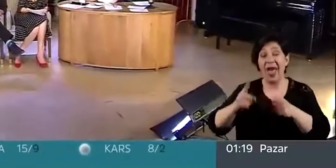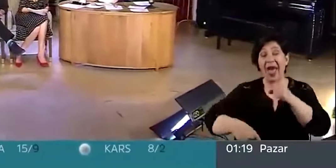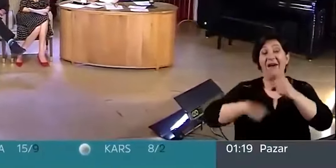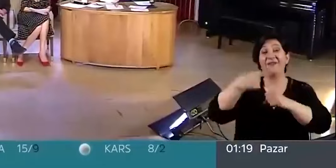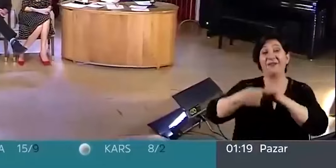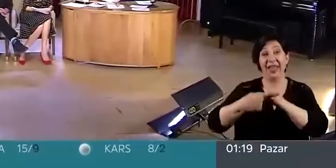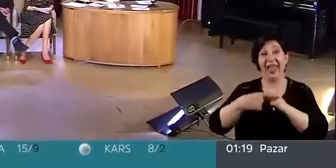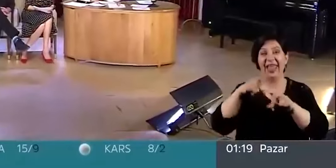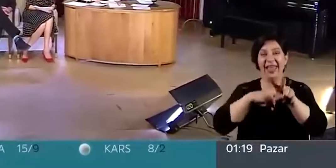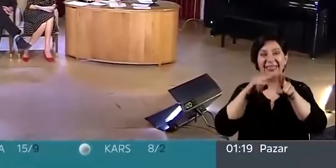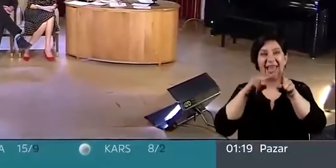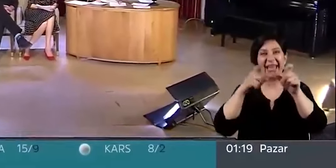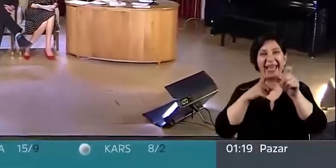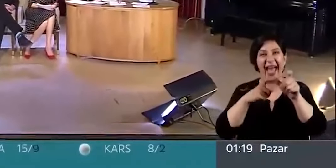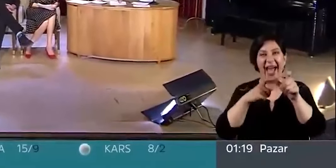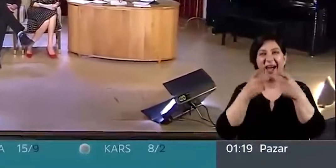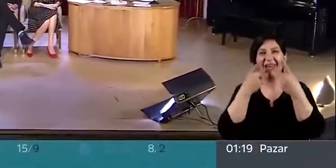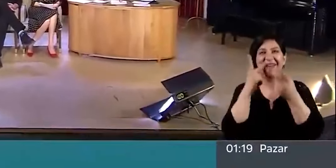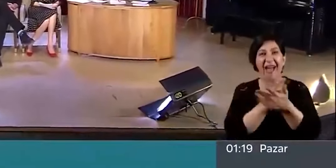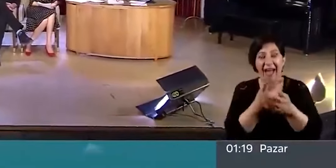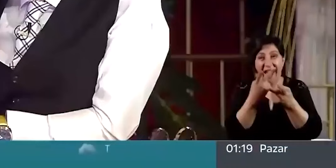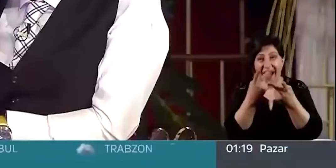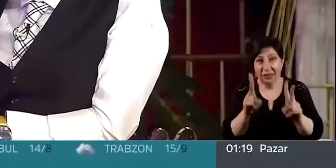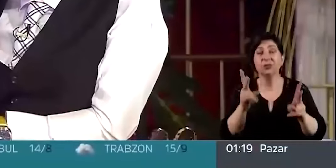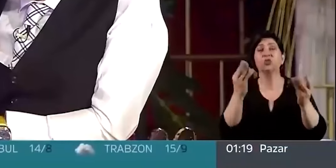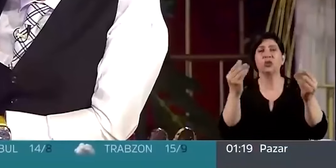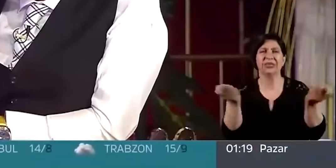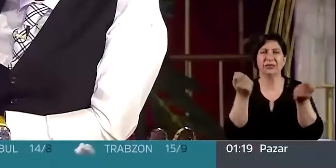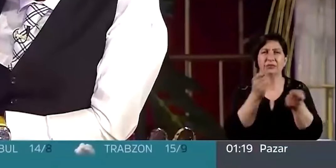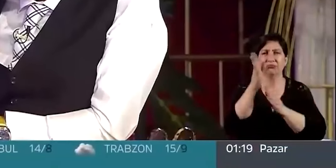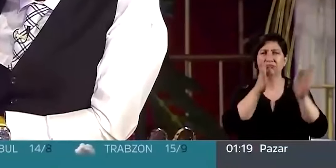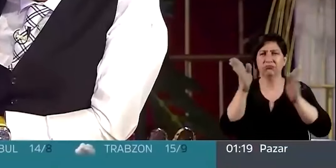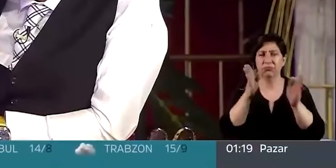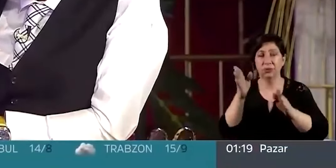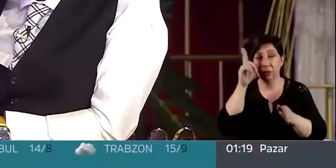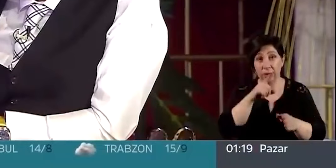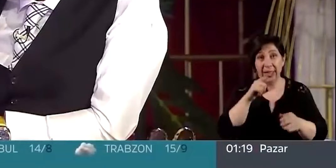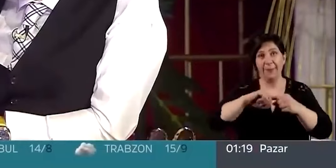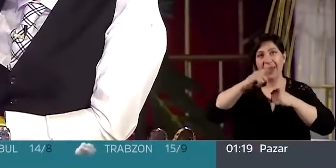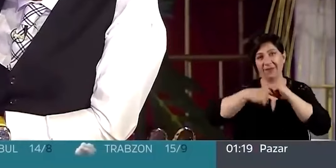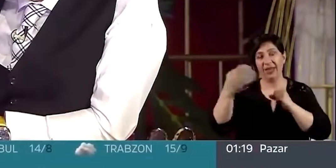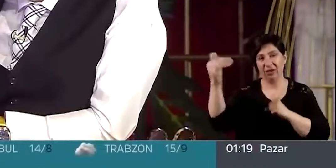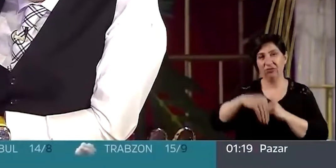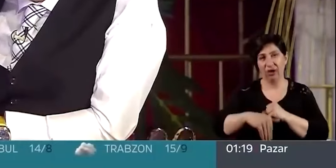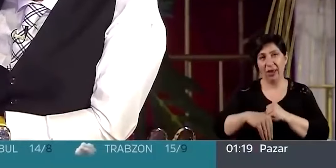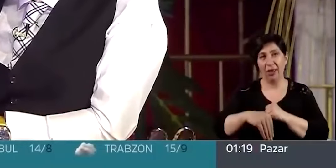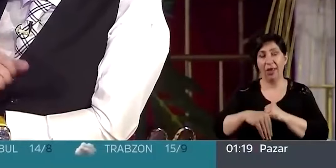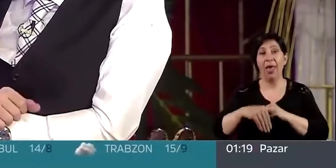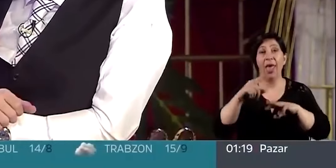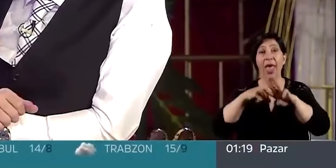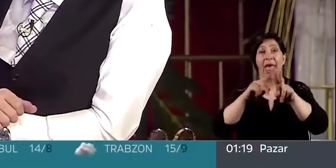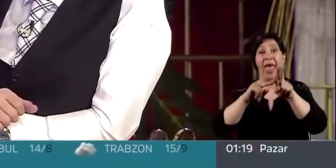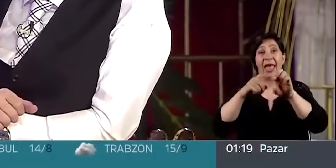bu YSK kararından sonra koşturması içerisinde gelecek hafta gelecek. Süper.